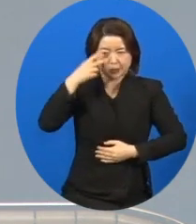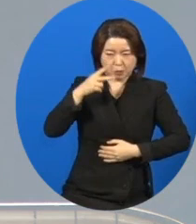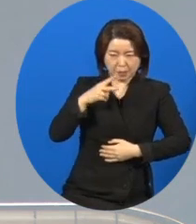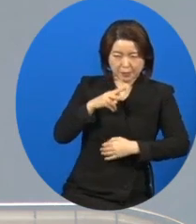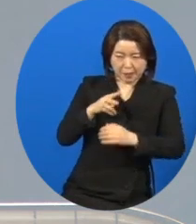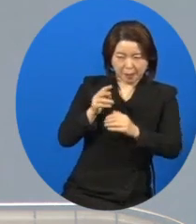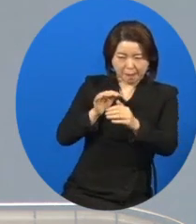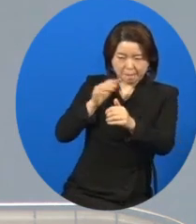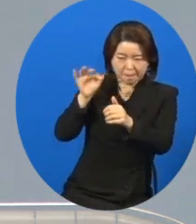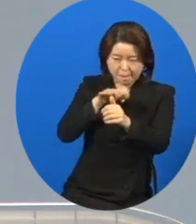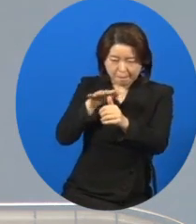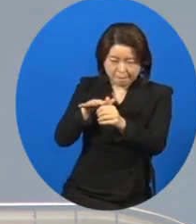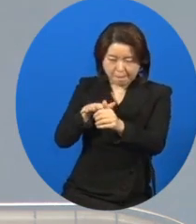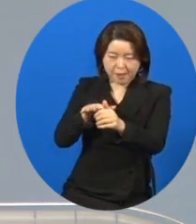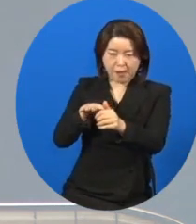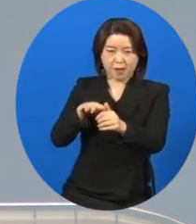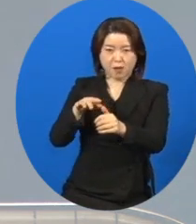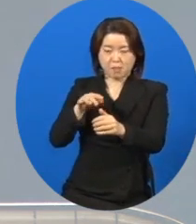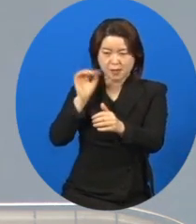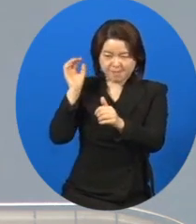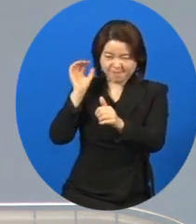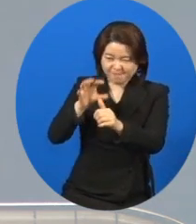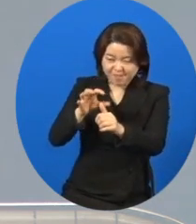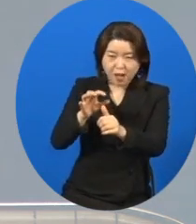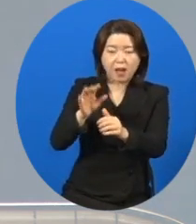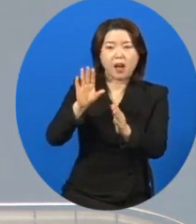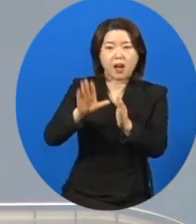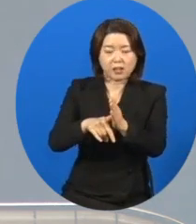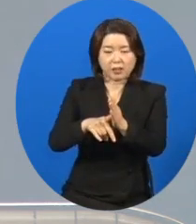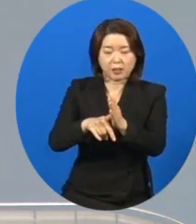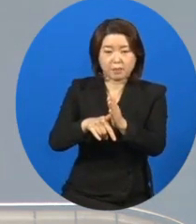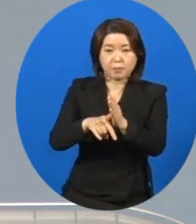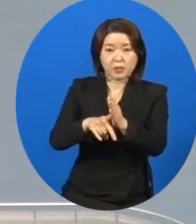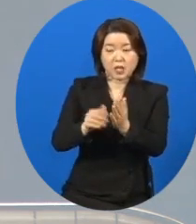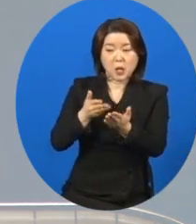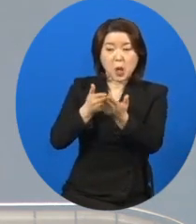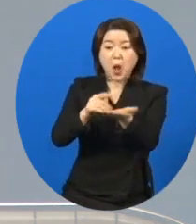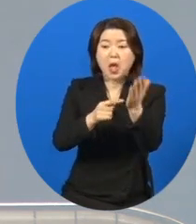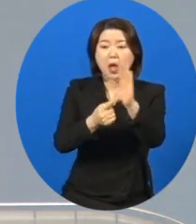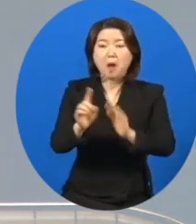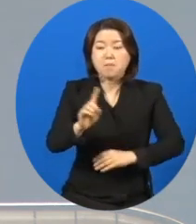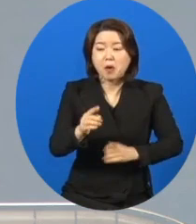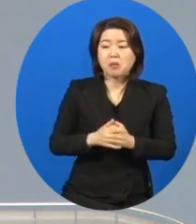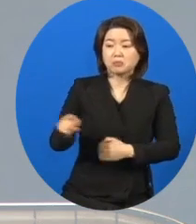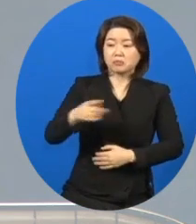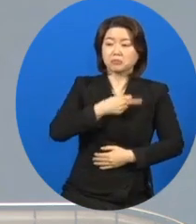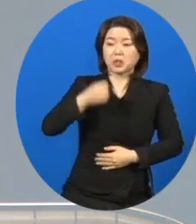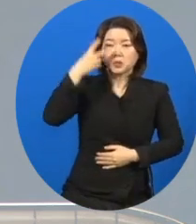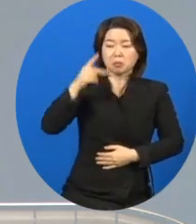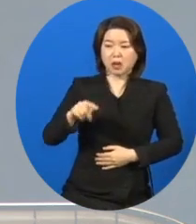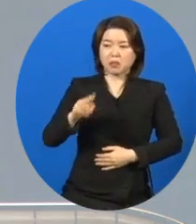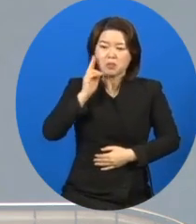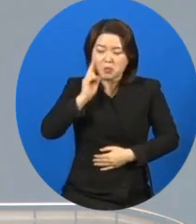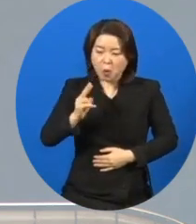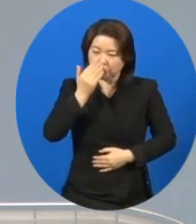때 그들이 내건 이유 중에 하나가 사도 바울이 너무 유순하다는 것이었습니다.